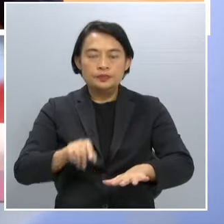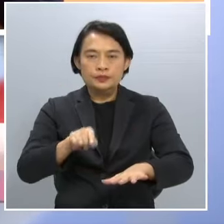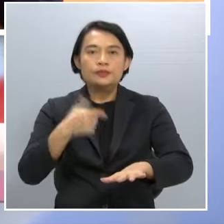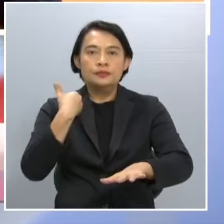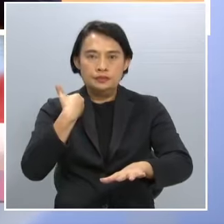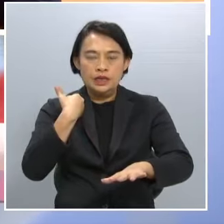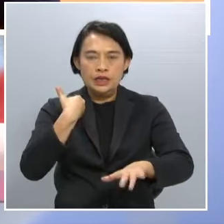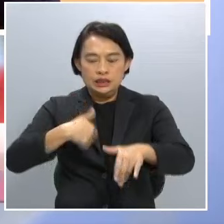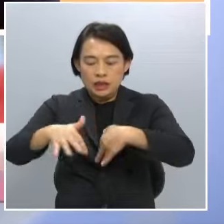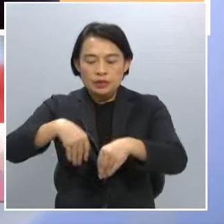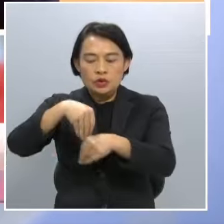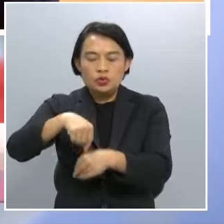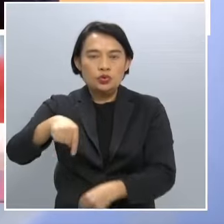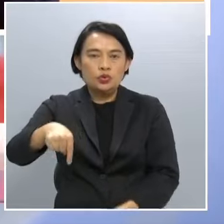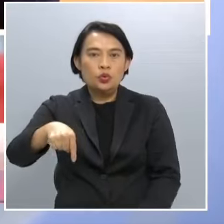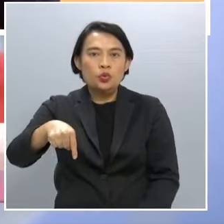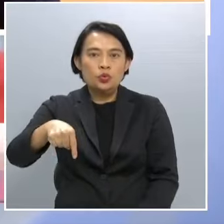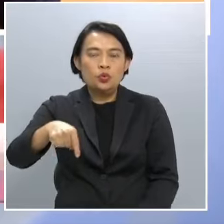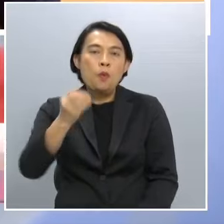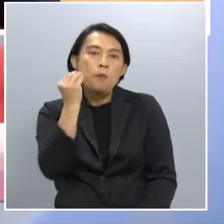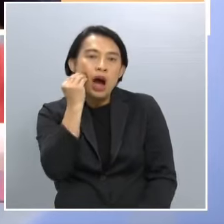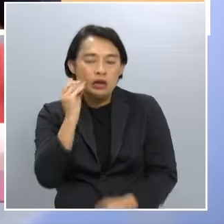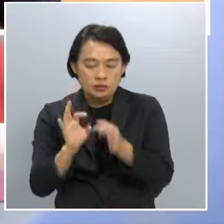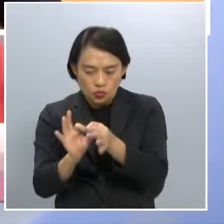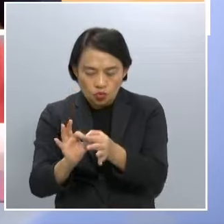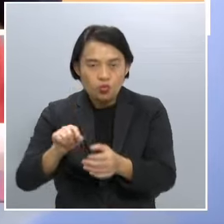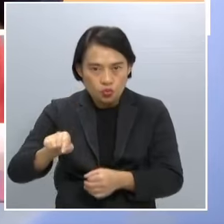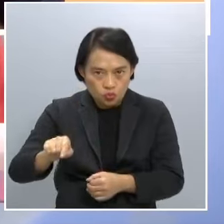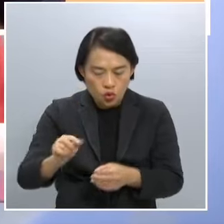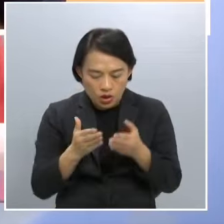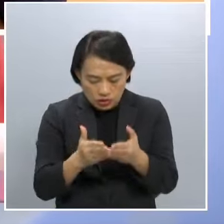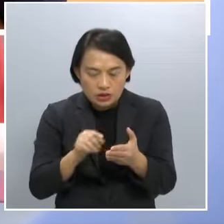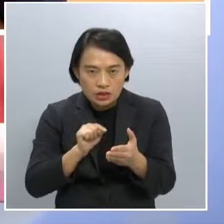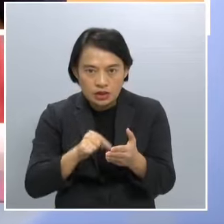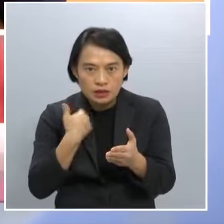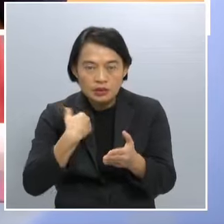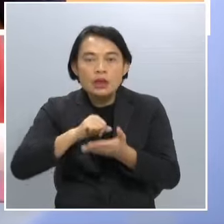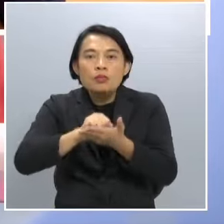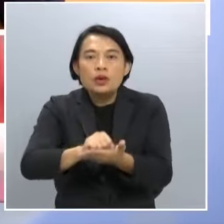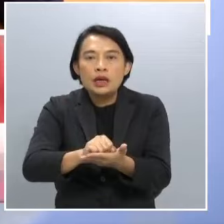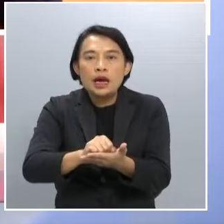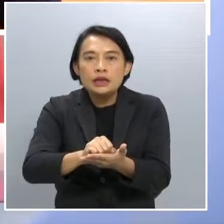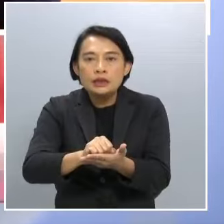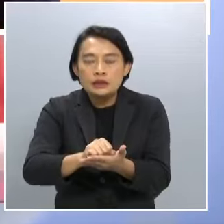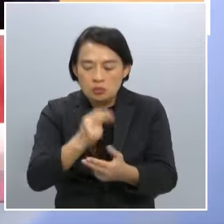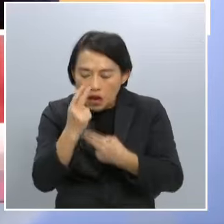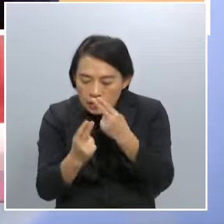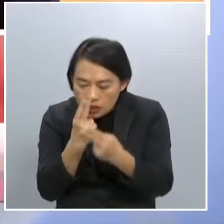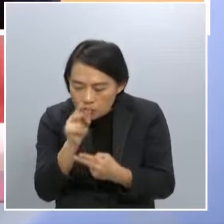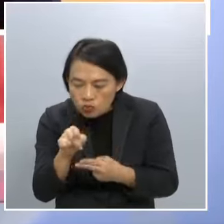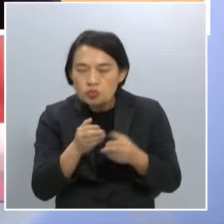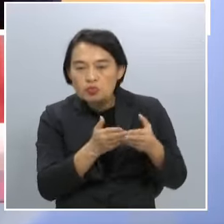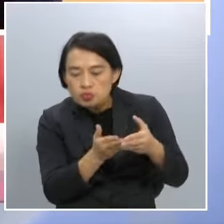วงบ้านห่วงเรือนอยู่นะครับแต่ว่าเราก็จะมีเรือนะครับให้บริการเข้ามาเยี่ยมบ้านบ้างเข้าม